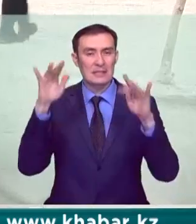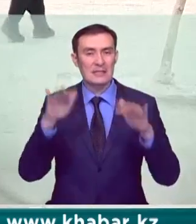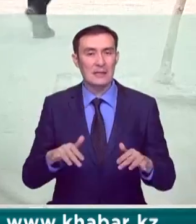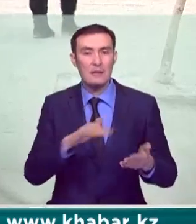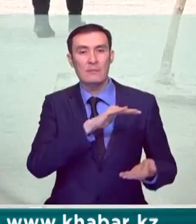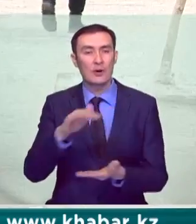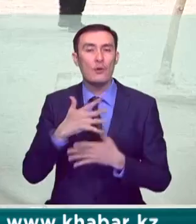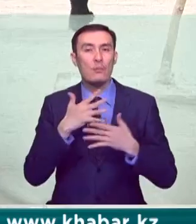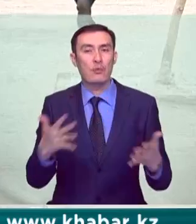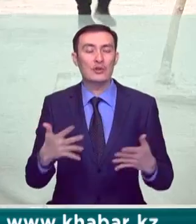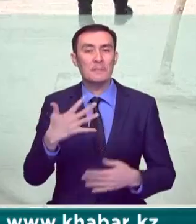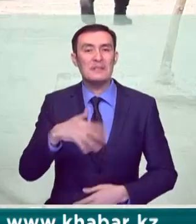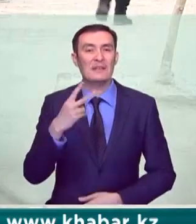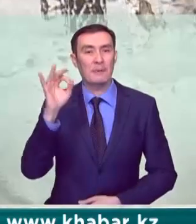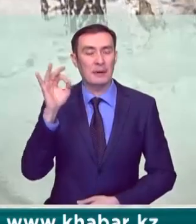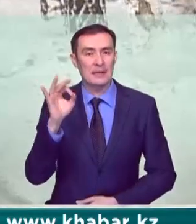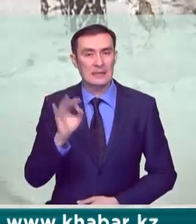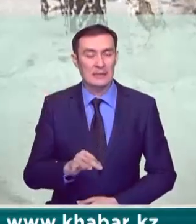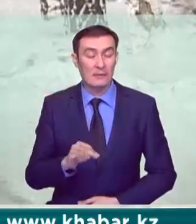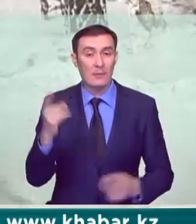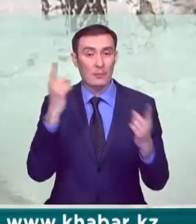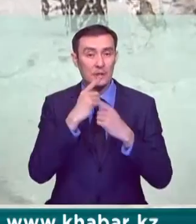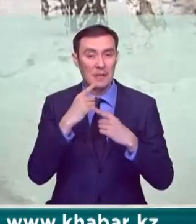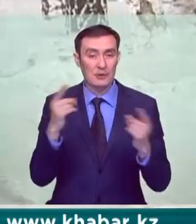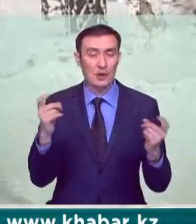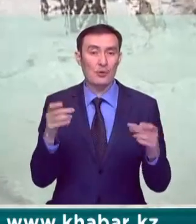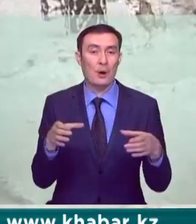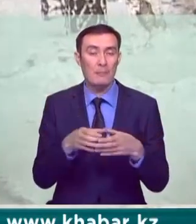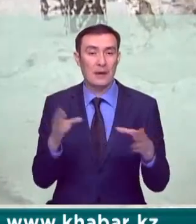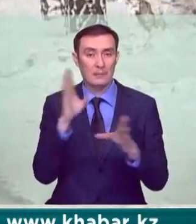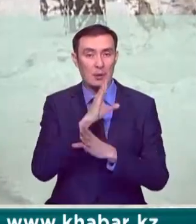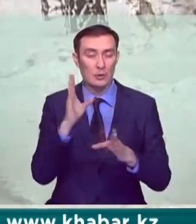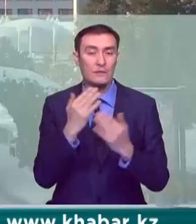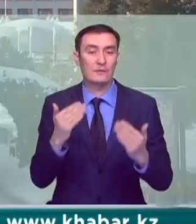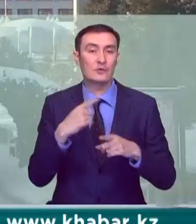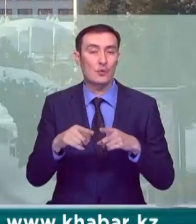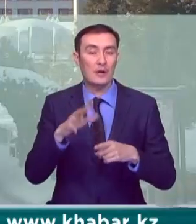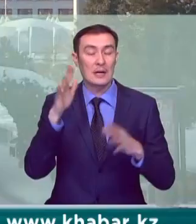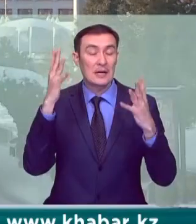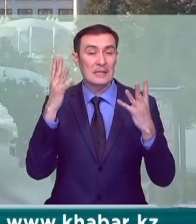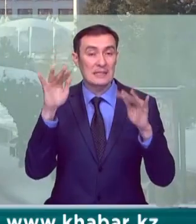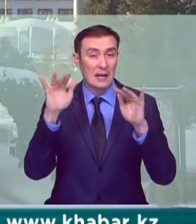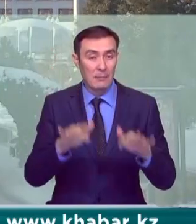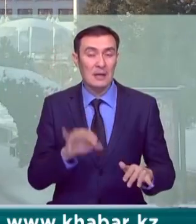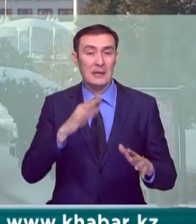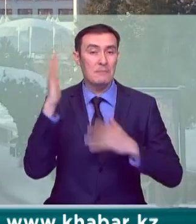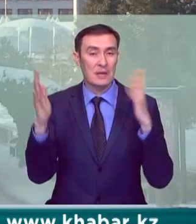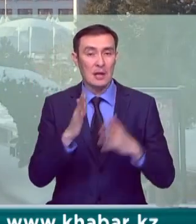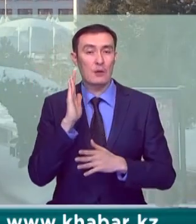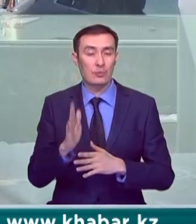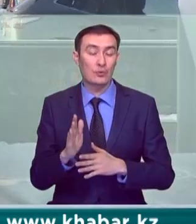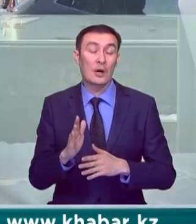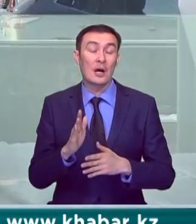выпало больше нормы на 52%. По сообщению Казгидромета, в ближайшие дни снегопады и метели